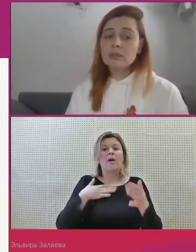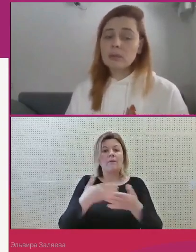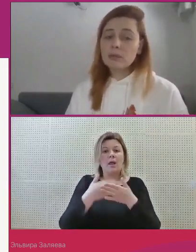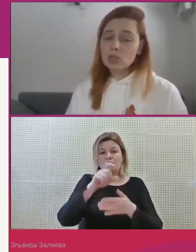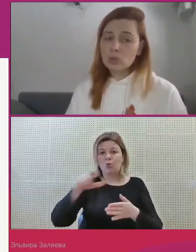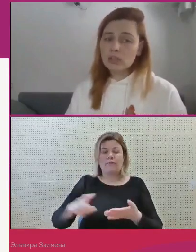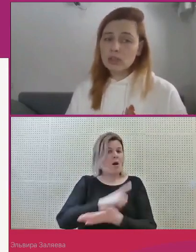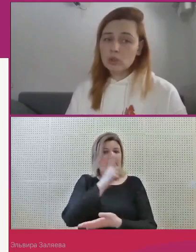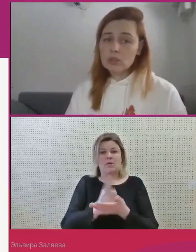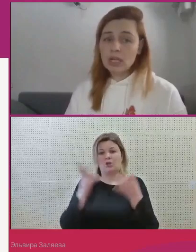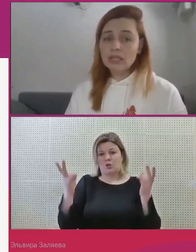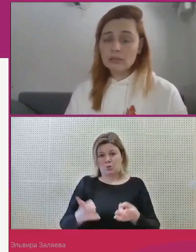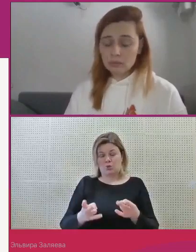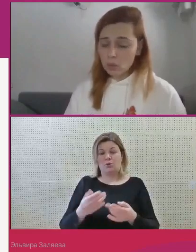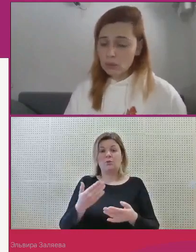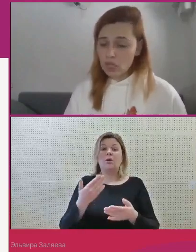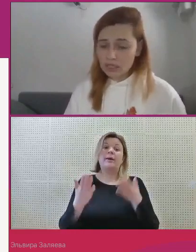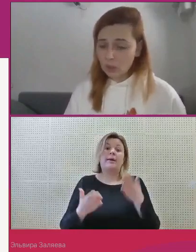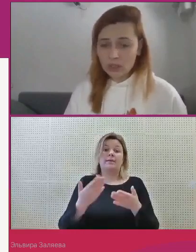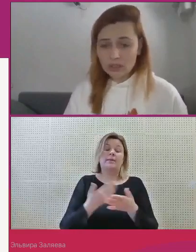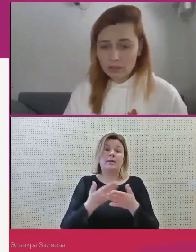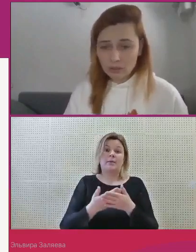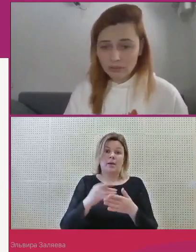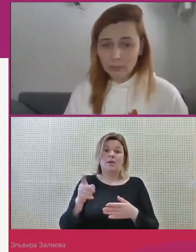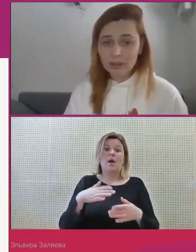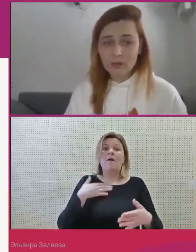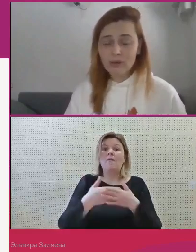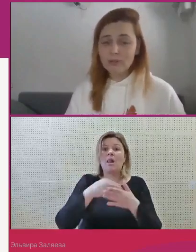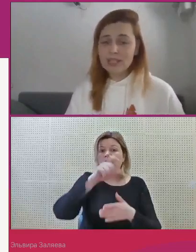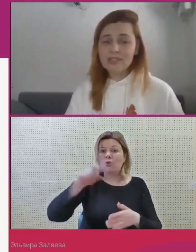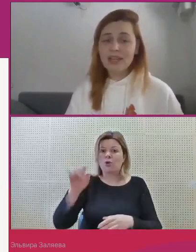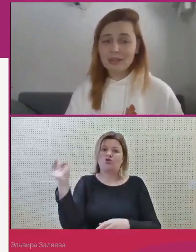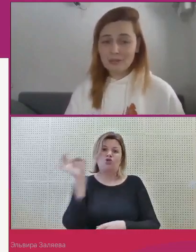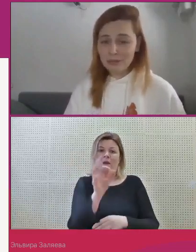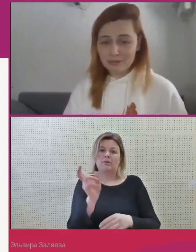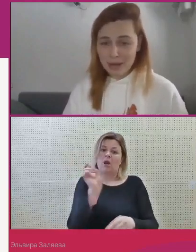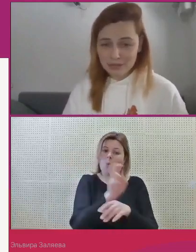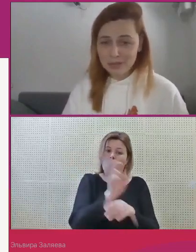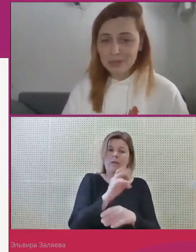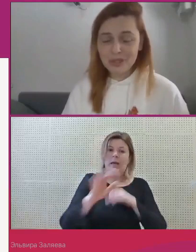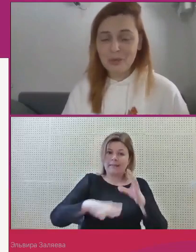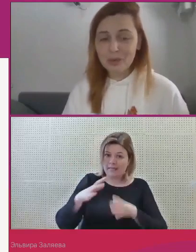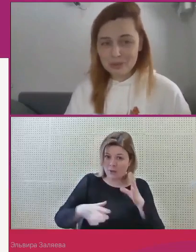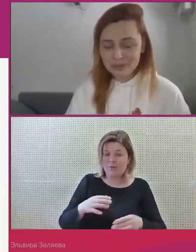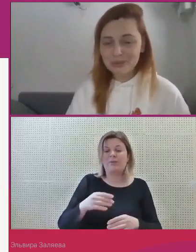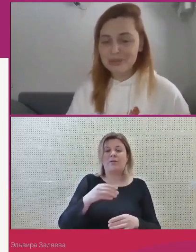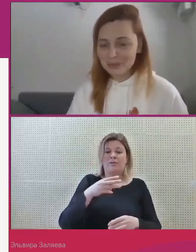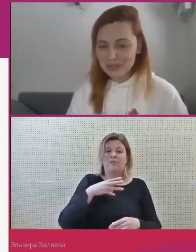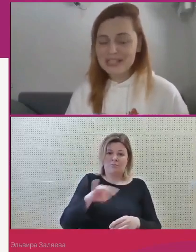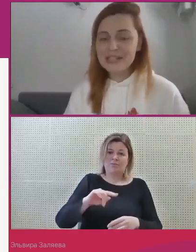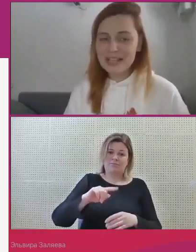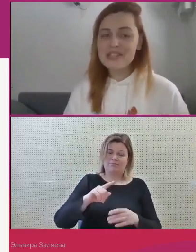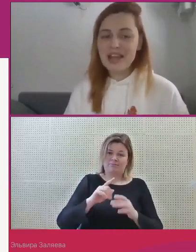Если мы видим, например, что волонтер очень часто ходит на тренировки, мы настоятельно его отправляем в заслуженный отпуск. Ну,